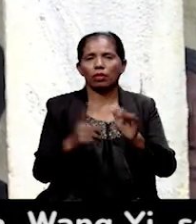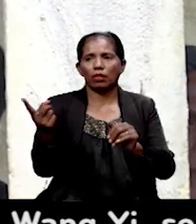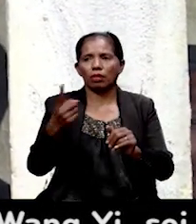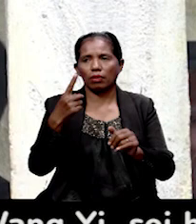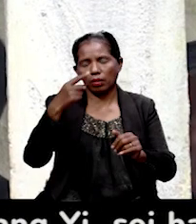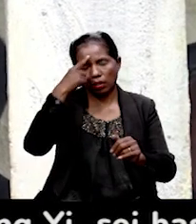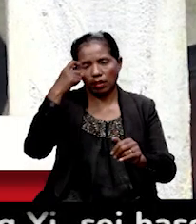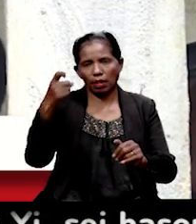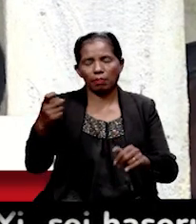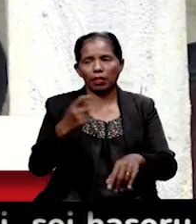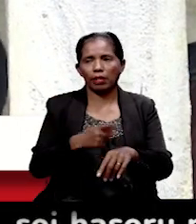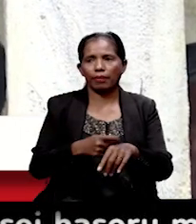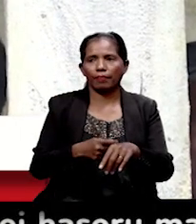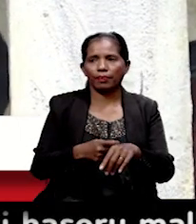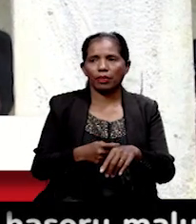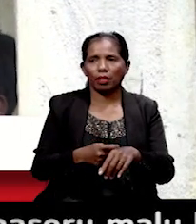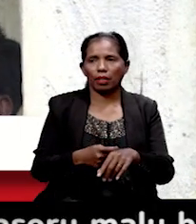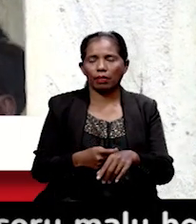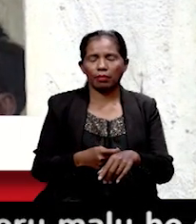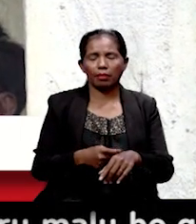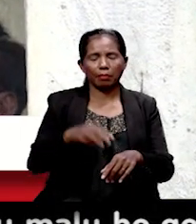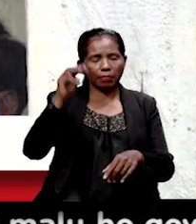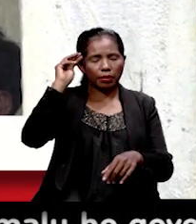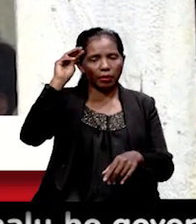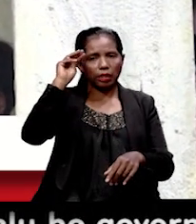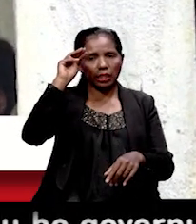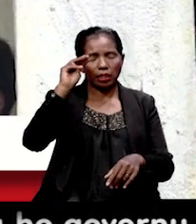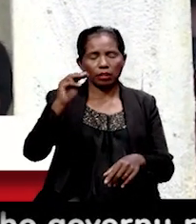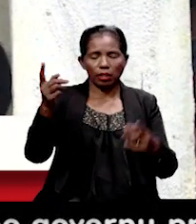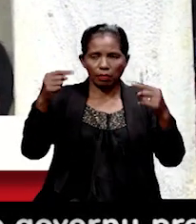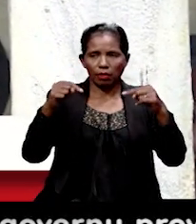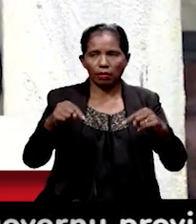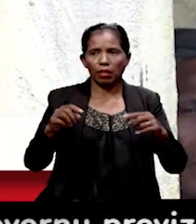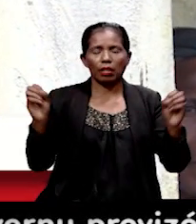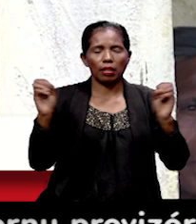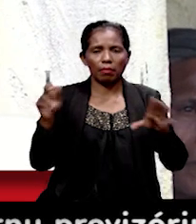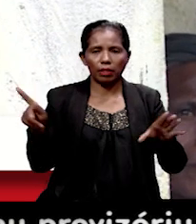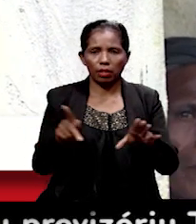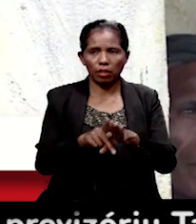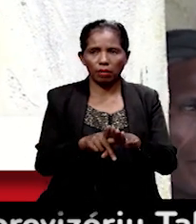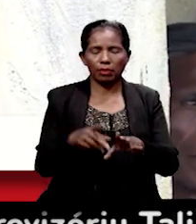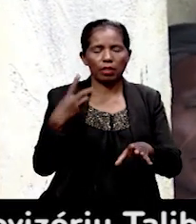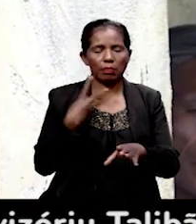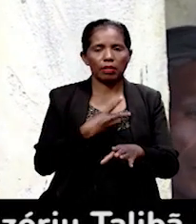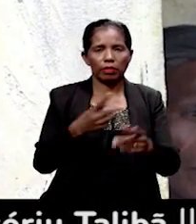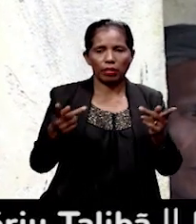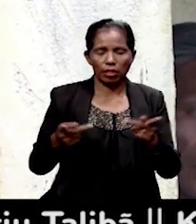tamba durante de so excelencia ser de ma competente kona ba ser ne la marca presenta ya na patin ida ne.